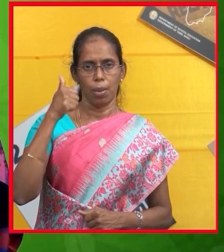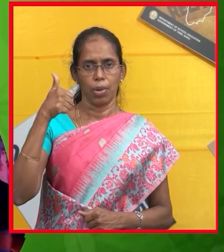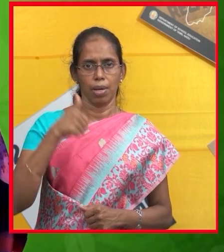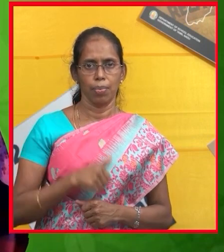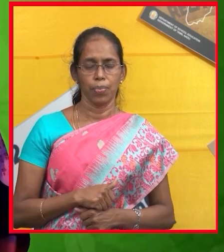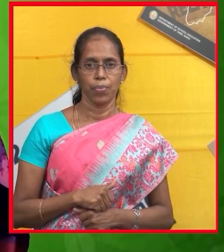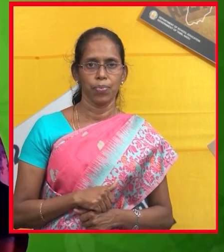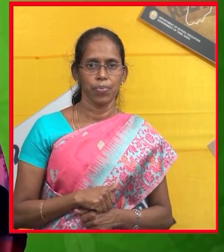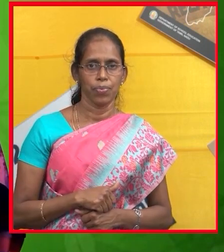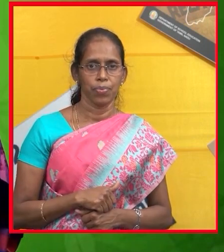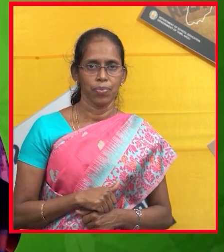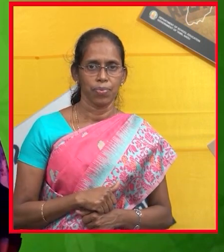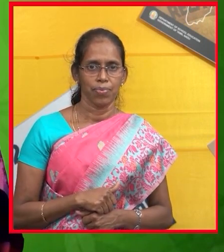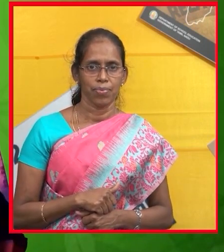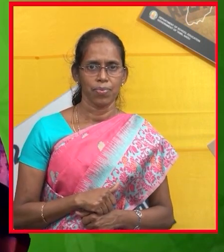எப்படி நீங்கள் உங்களோட